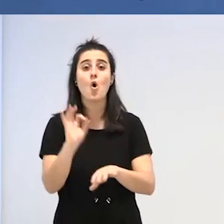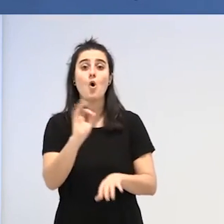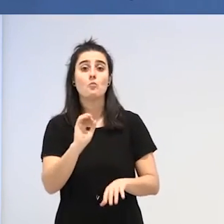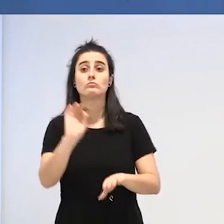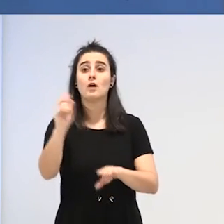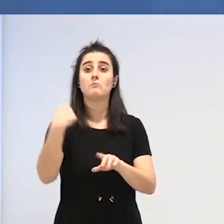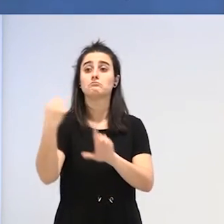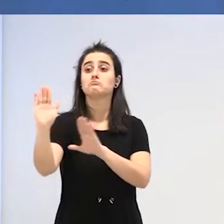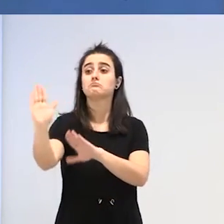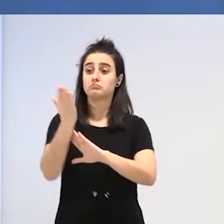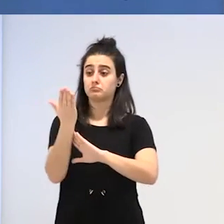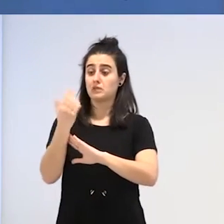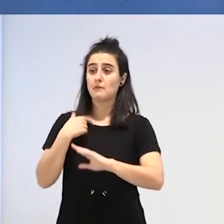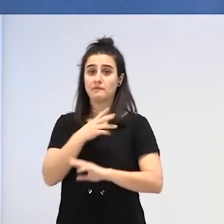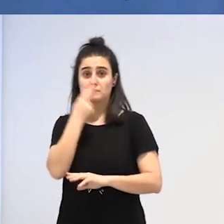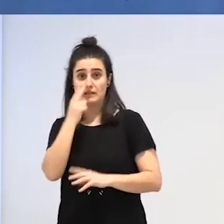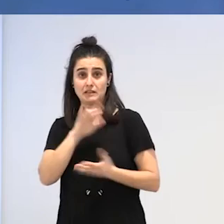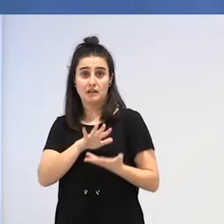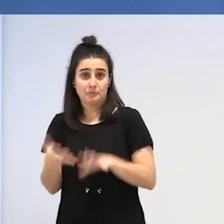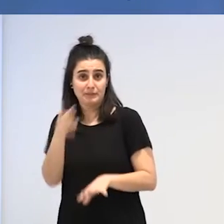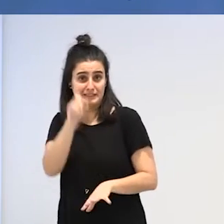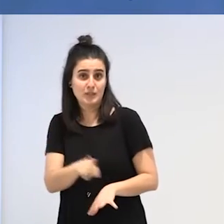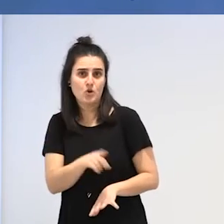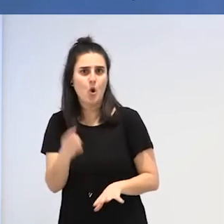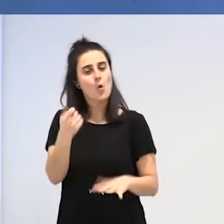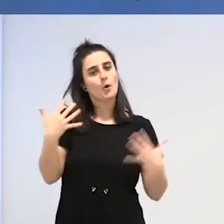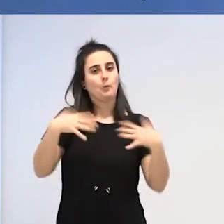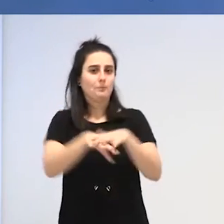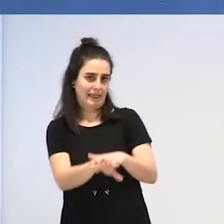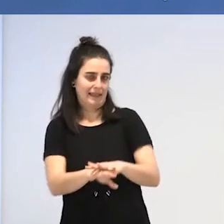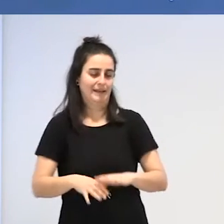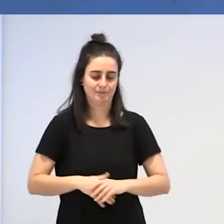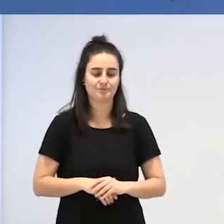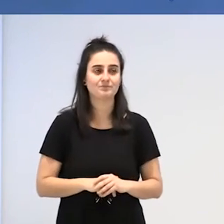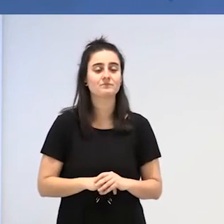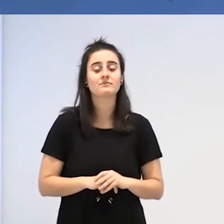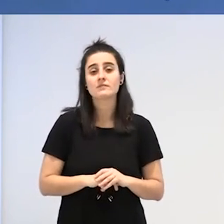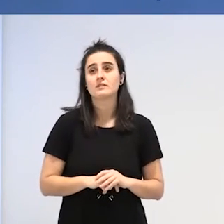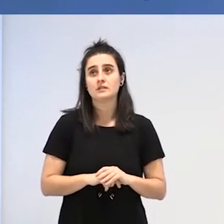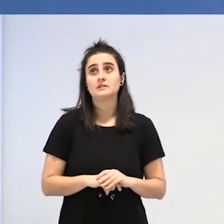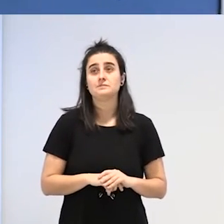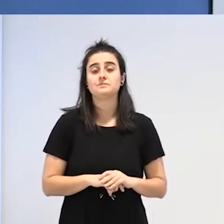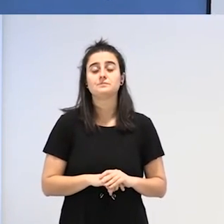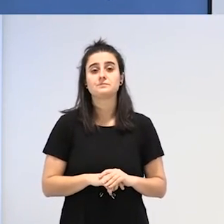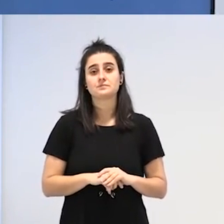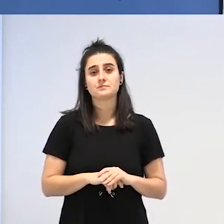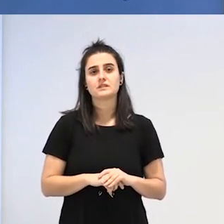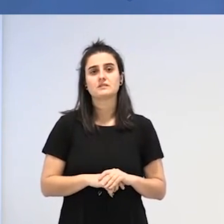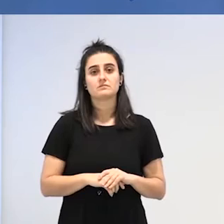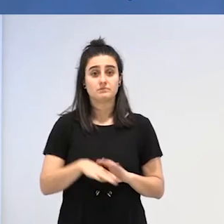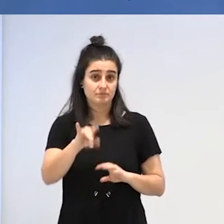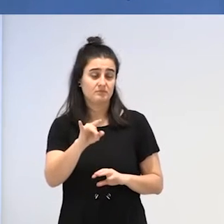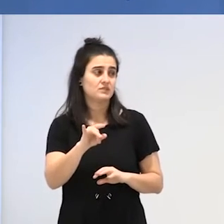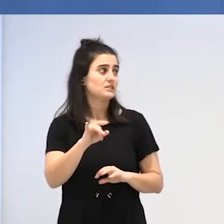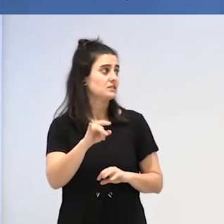eta bueno, bai, mix bat izan da. Baina bai, bazegoen ideia eta